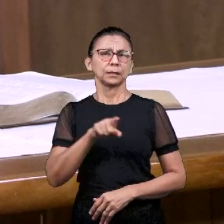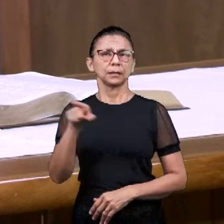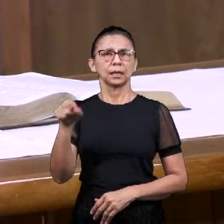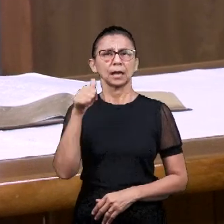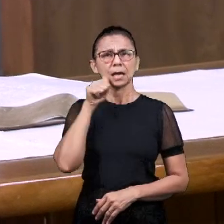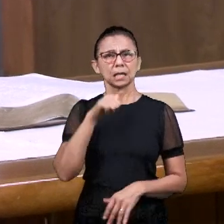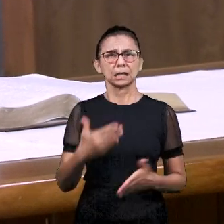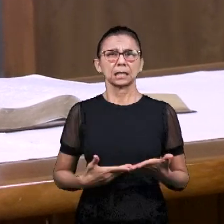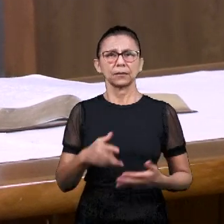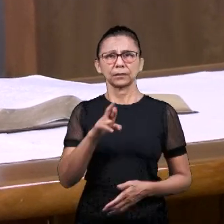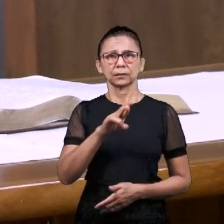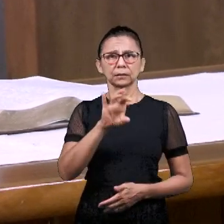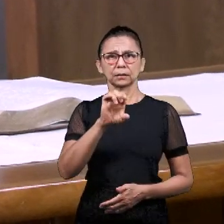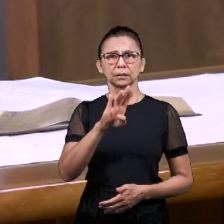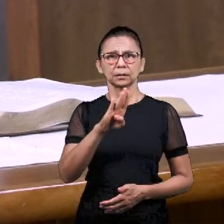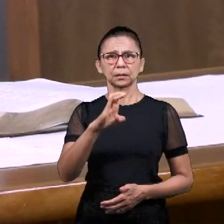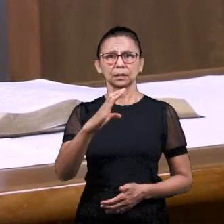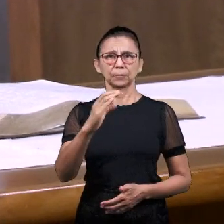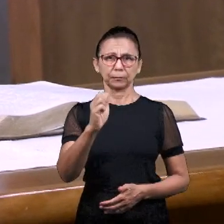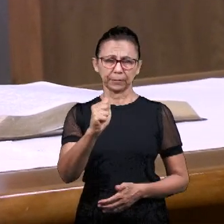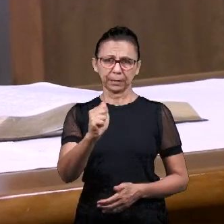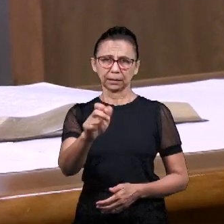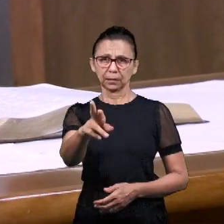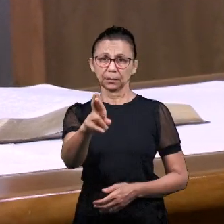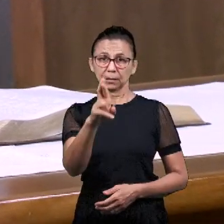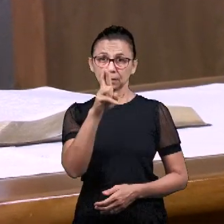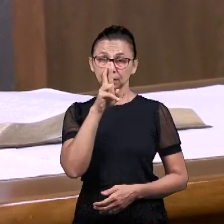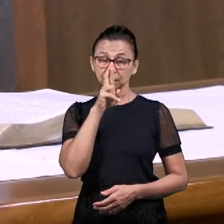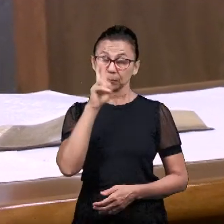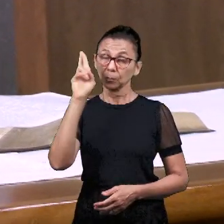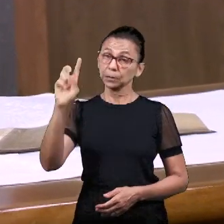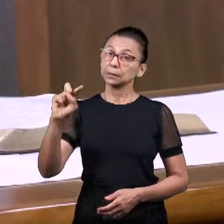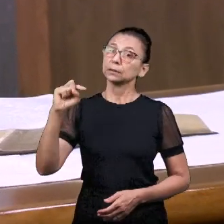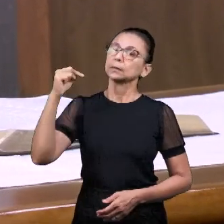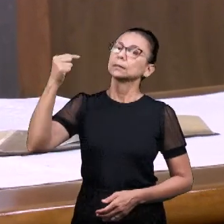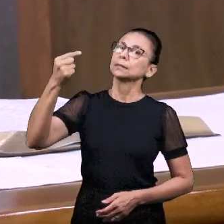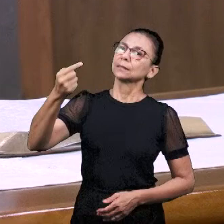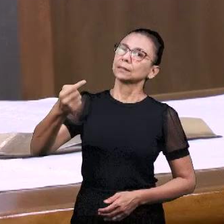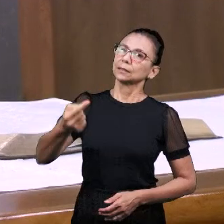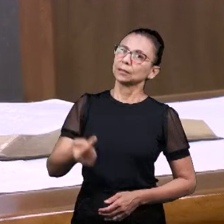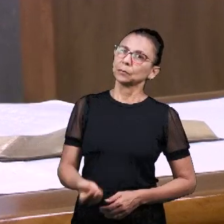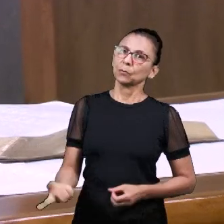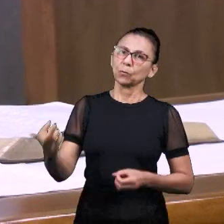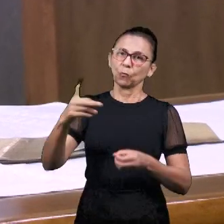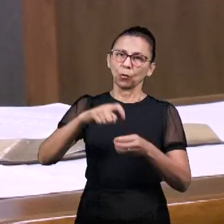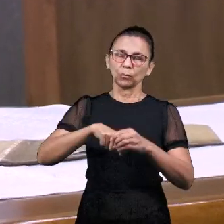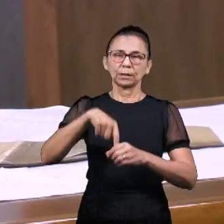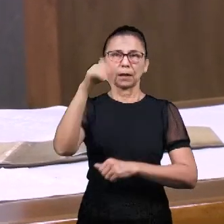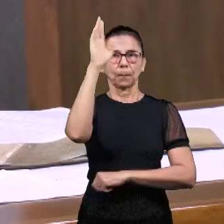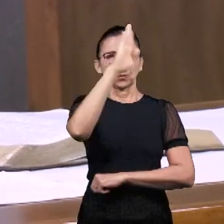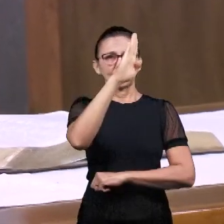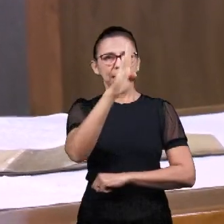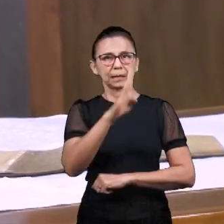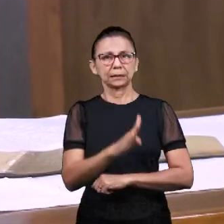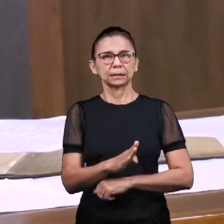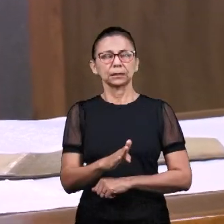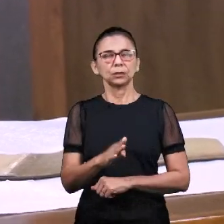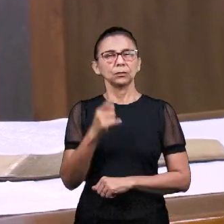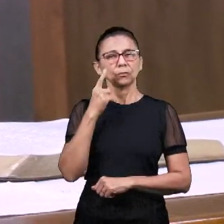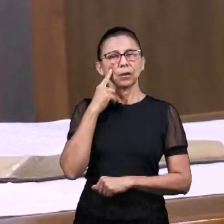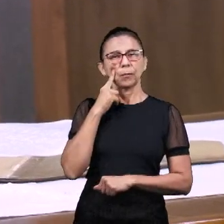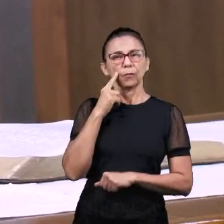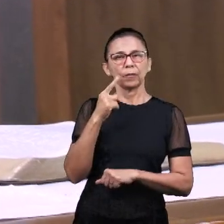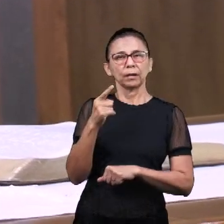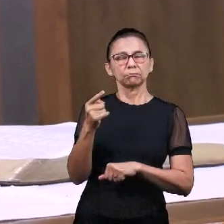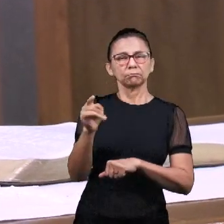va donner la réponse à cette question. Juste après, nous allons revenir au Brésil, dans l'État de Espírito Santo, où la